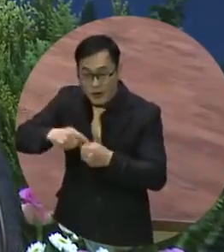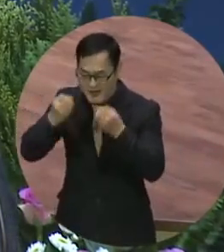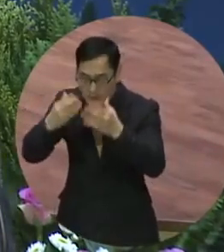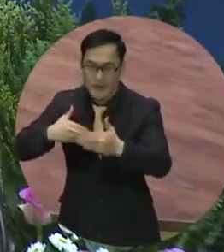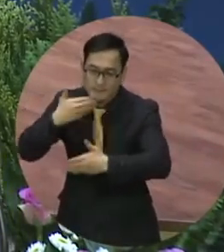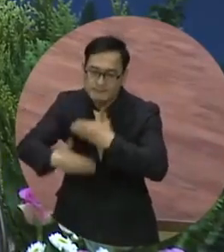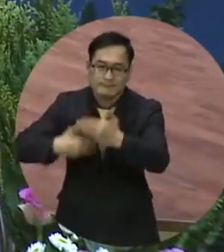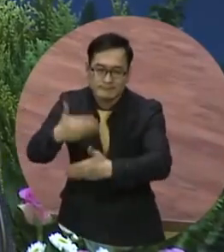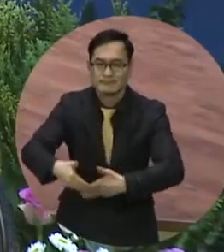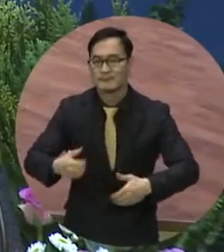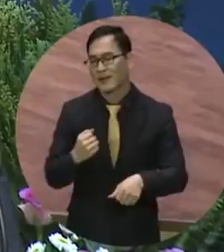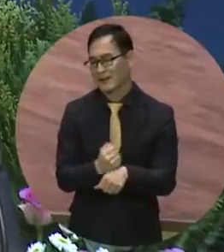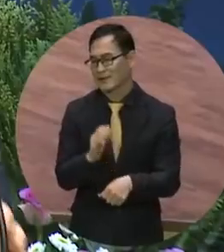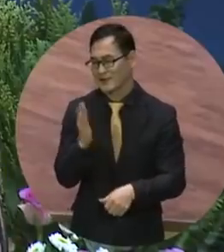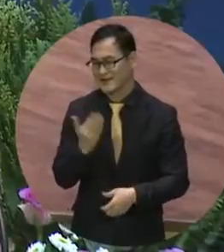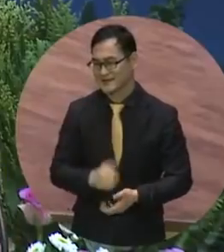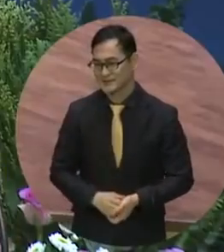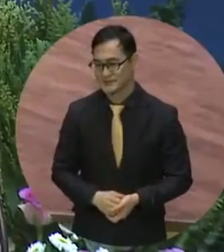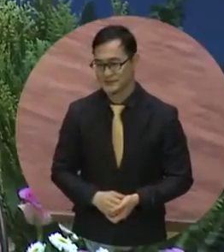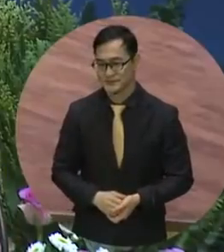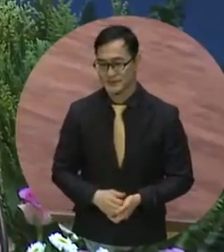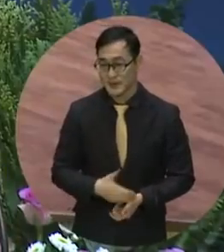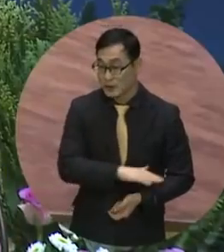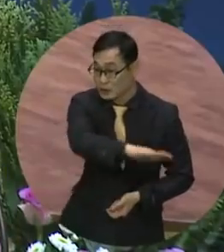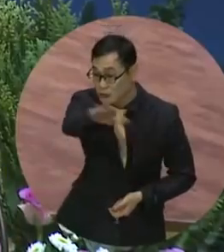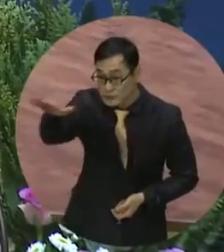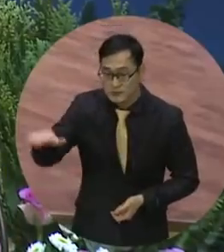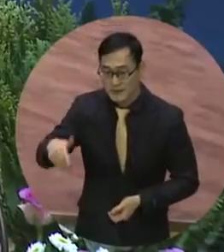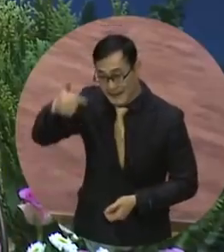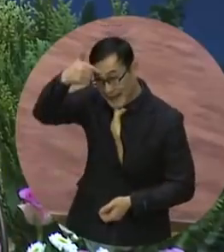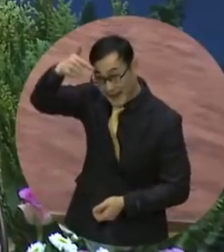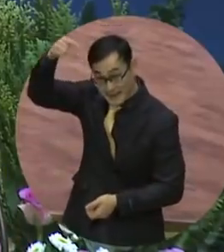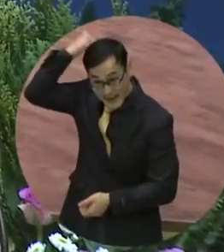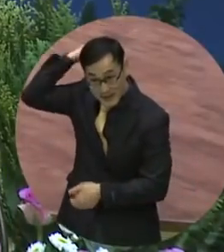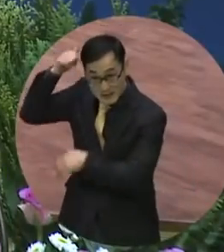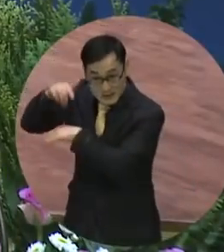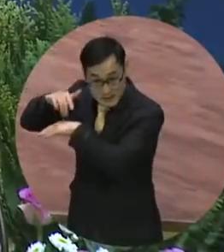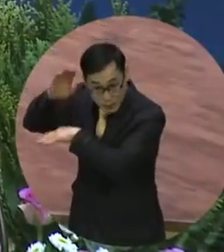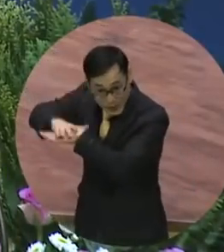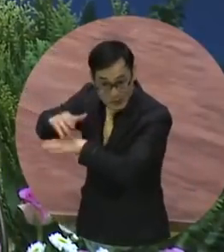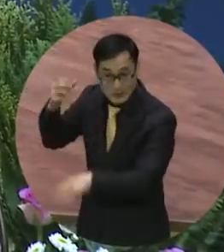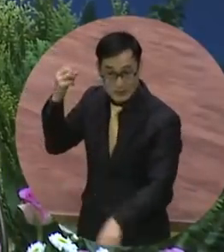영계전 성도들은 더 이상 과거의 발목에 잡히지 마세요.